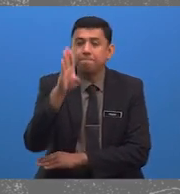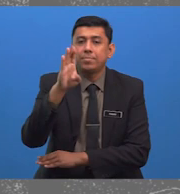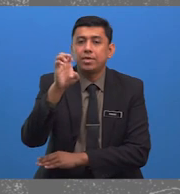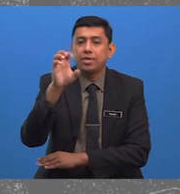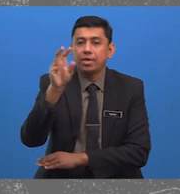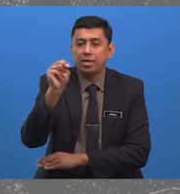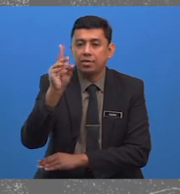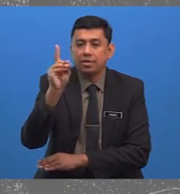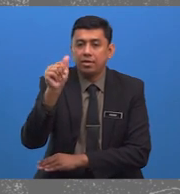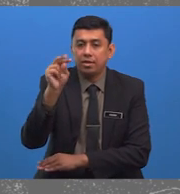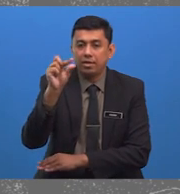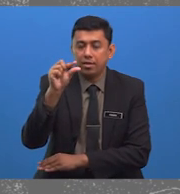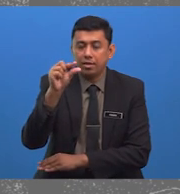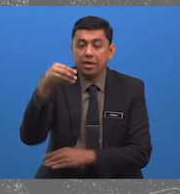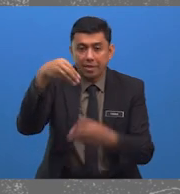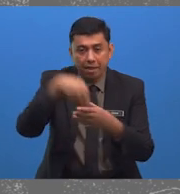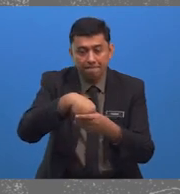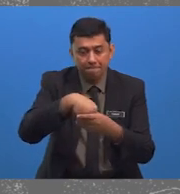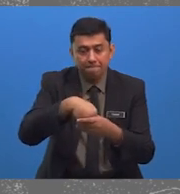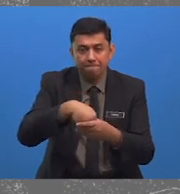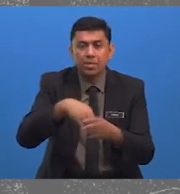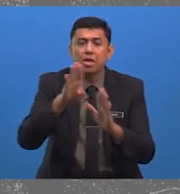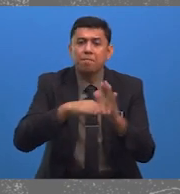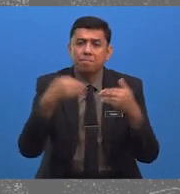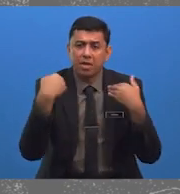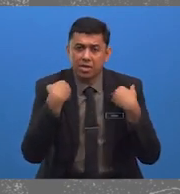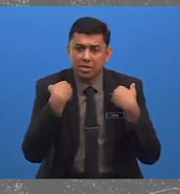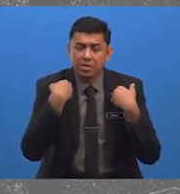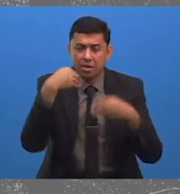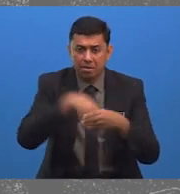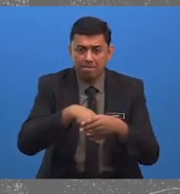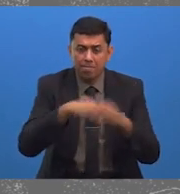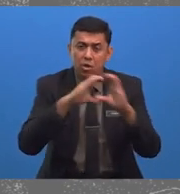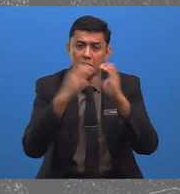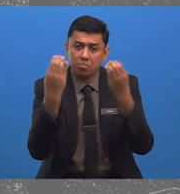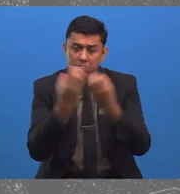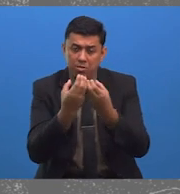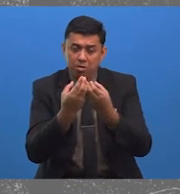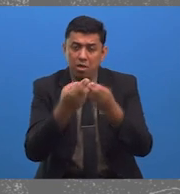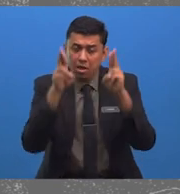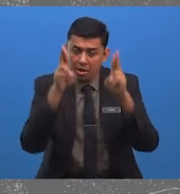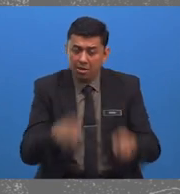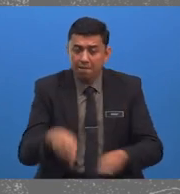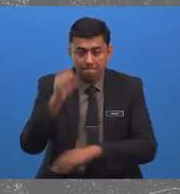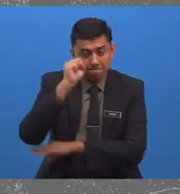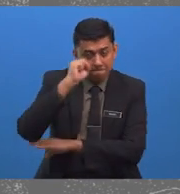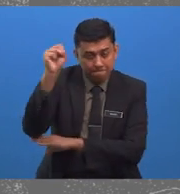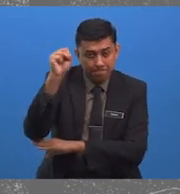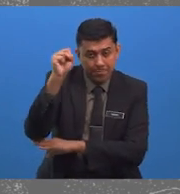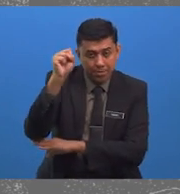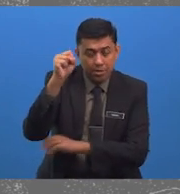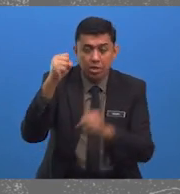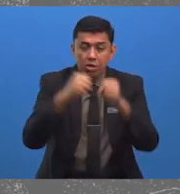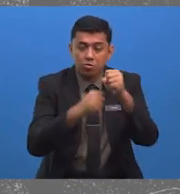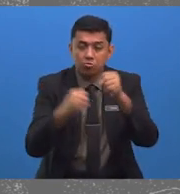Dalam. Siapakah yang berada di dalam kategori golongan rakyat merdeka dalam